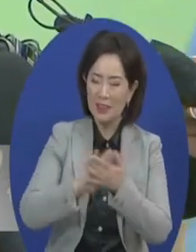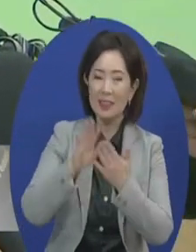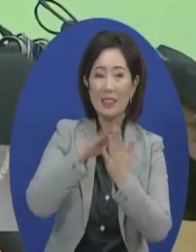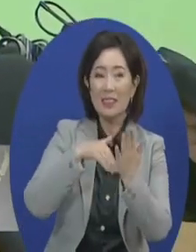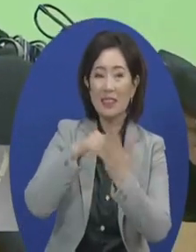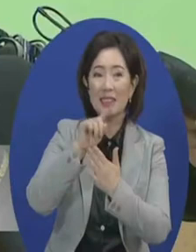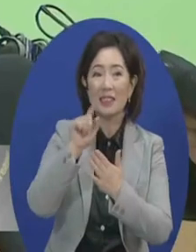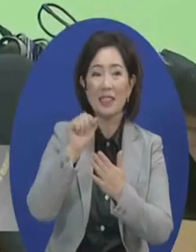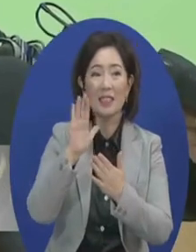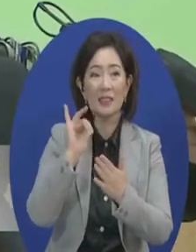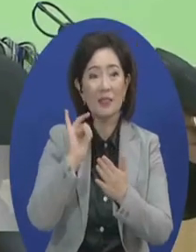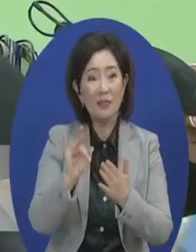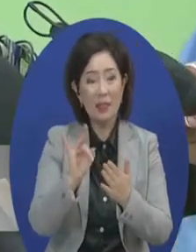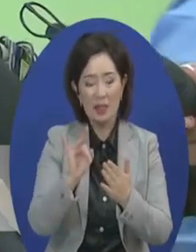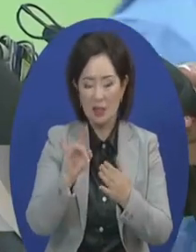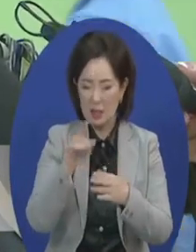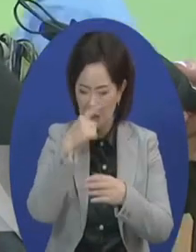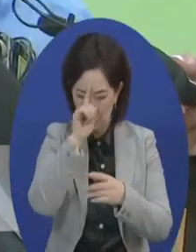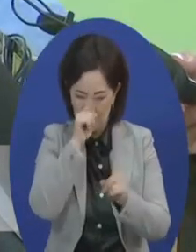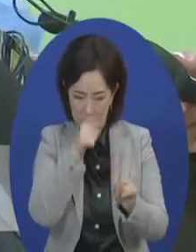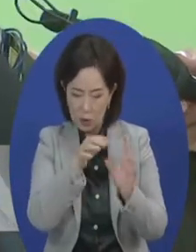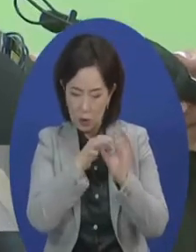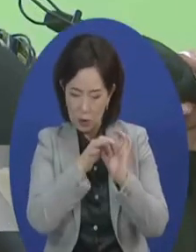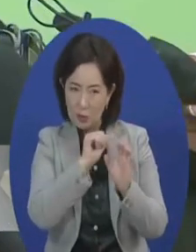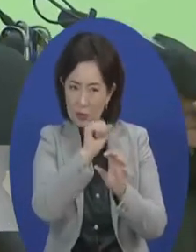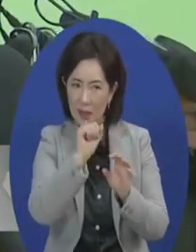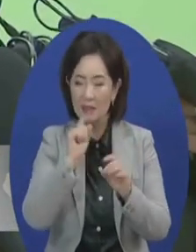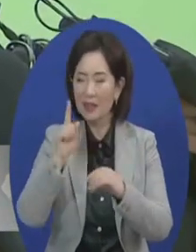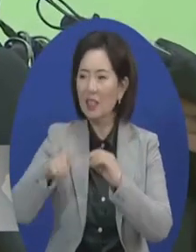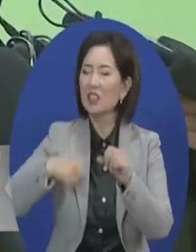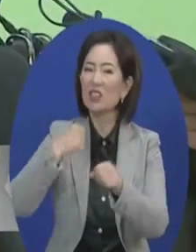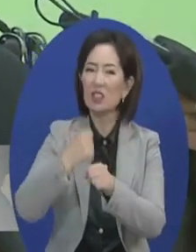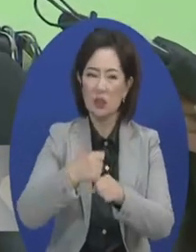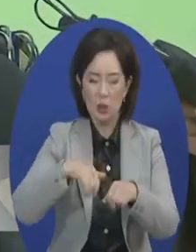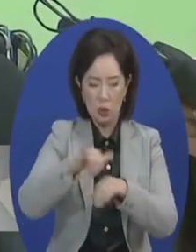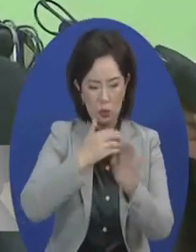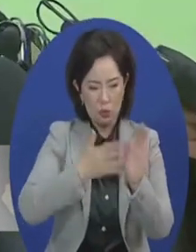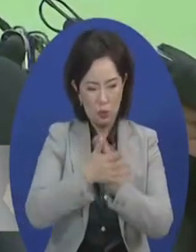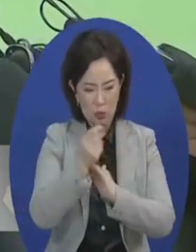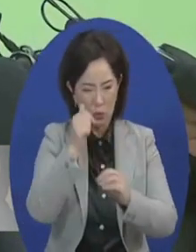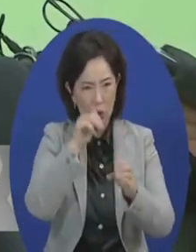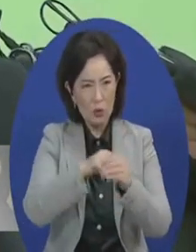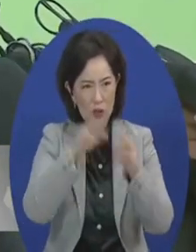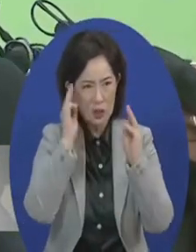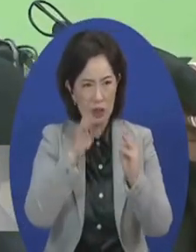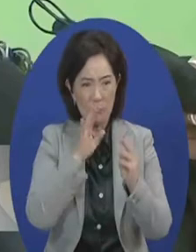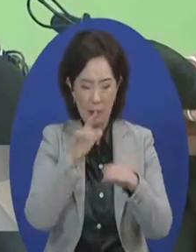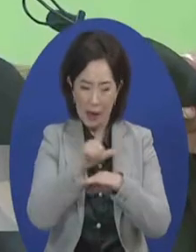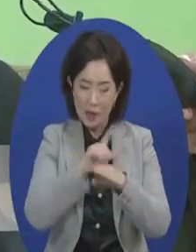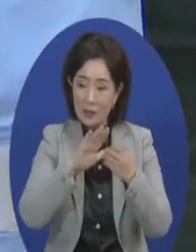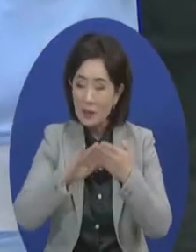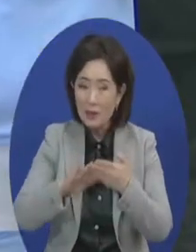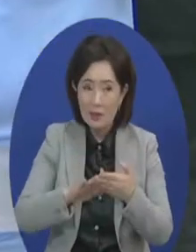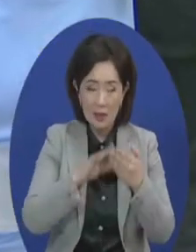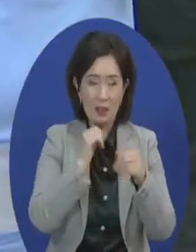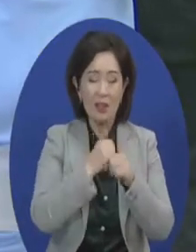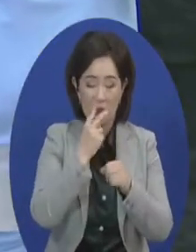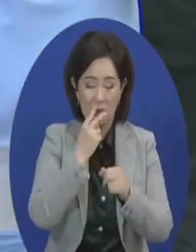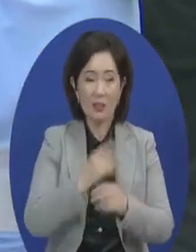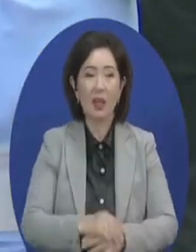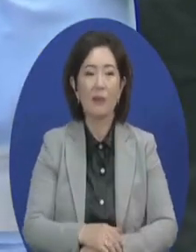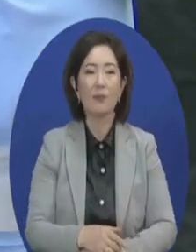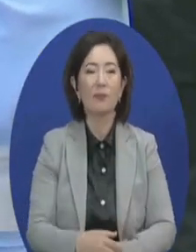эмнэлгийн байртай холбоотой асуудлыг зураг зүйтэй гарч иргэжлийн усын төсөвт тусгаж шийдвэрлүүлэхээр бас гадар дээр нь танилцж ажиллаж байна.